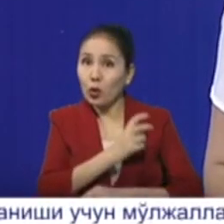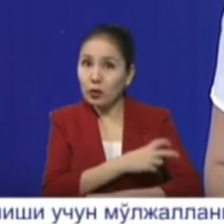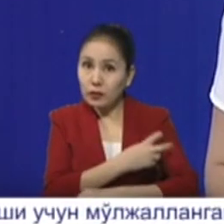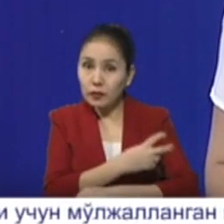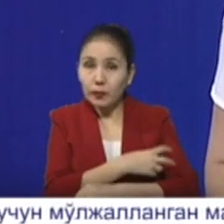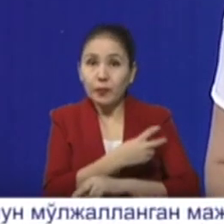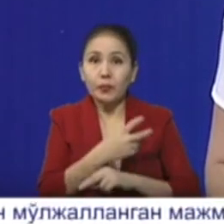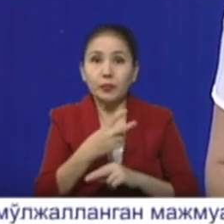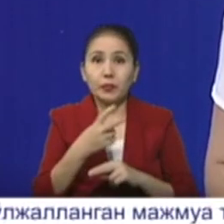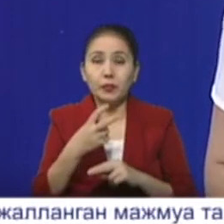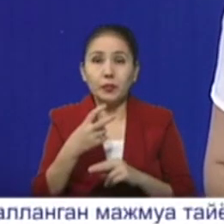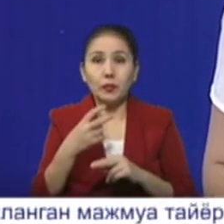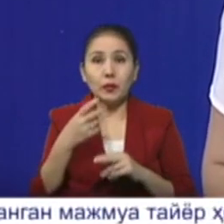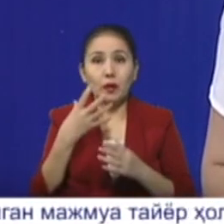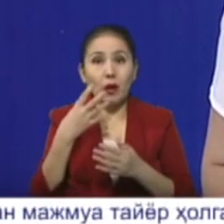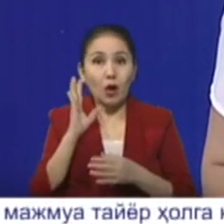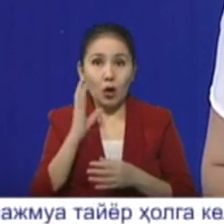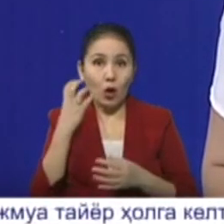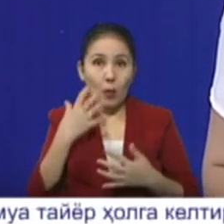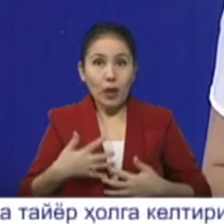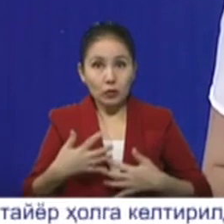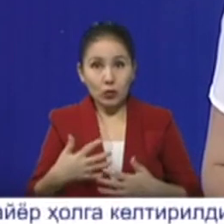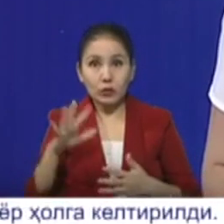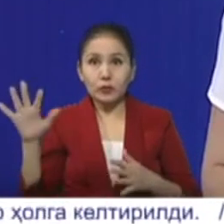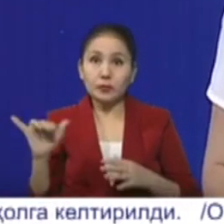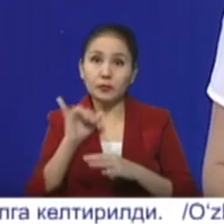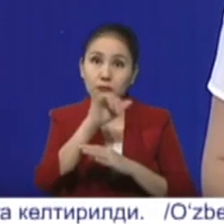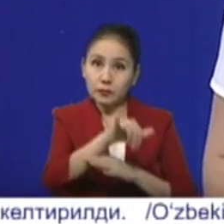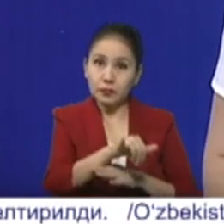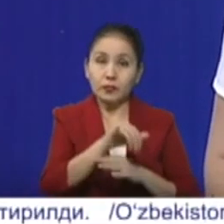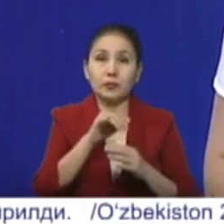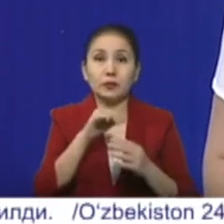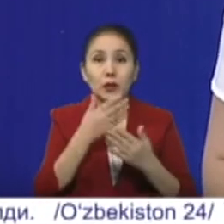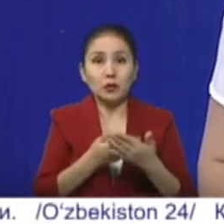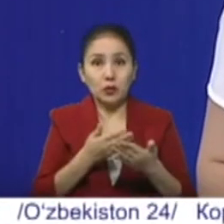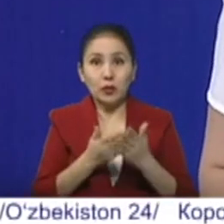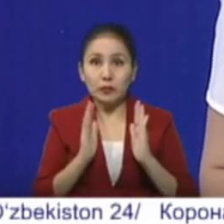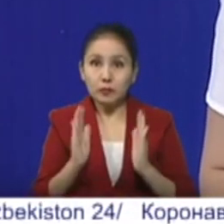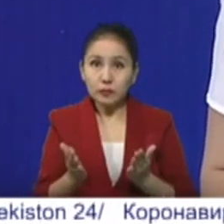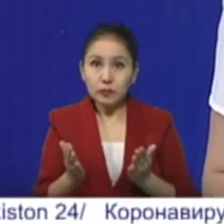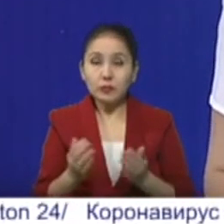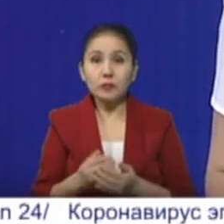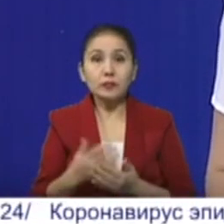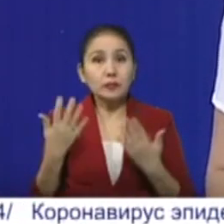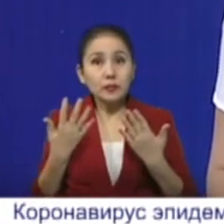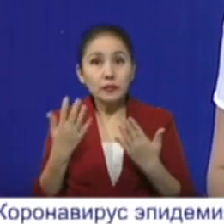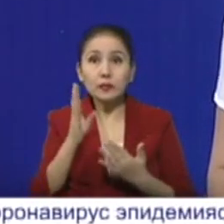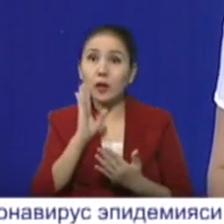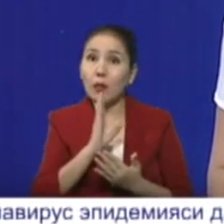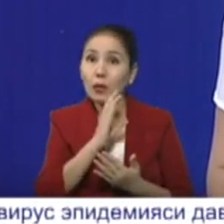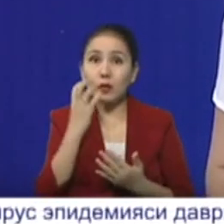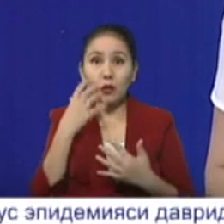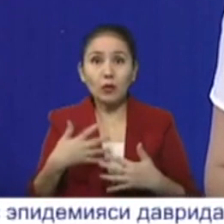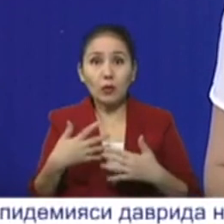o'sha homiladorlar oldiga o'zligisi konsultatsiyaga borishadi. Demak, men aytganimdek, qaysi homilador ayollarda uchradi